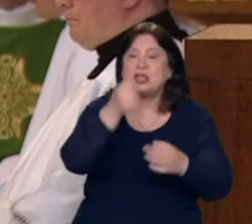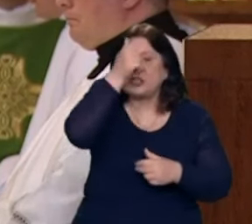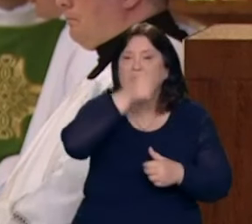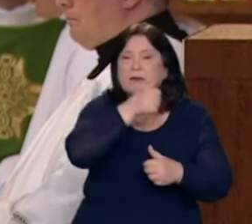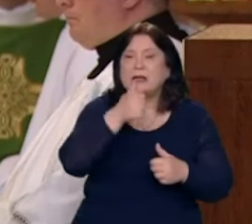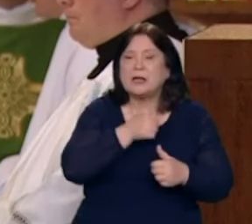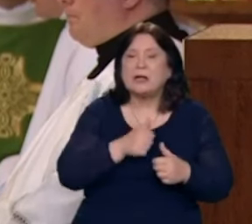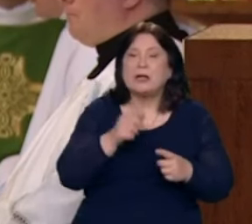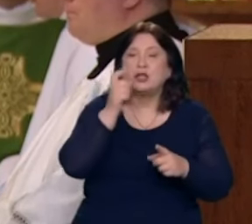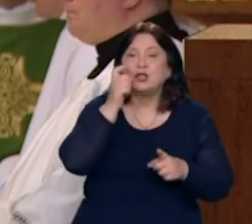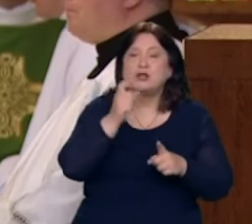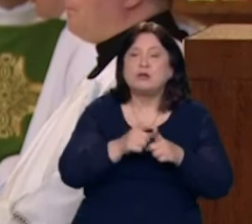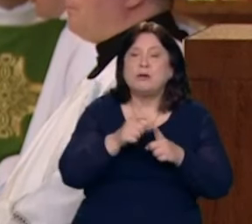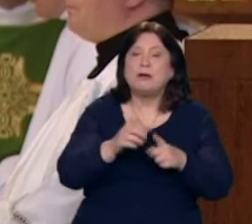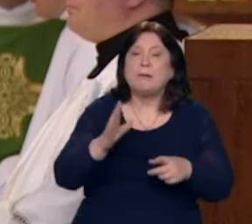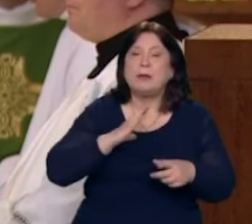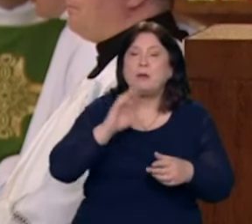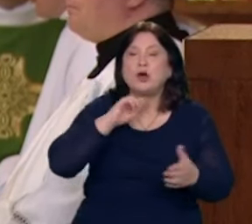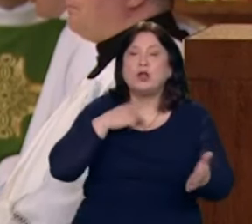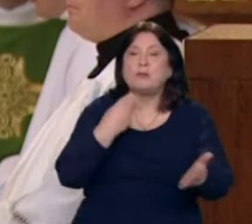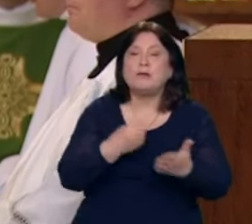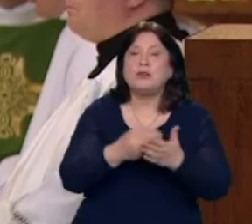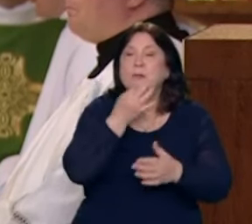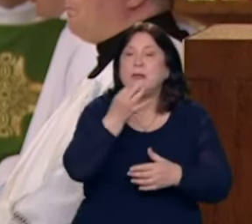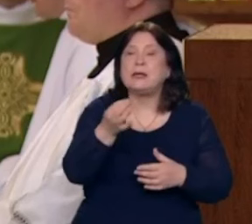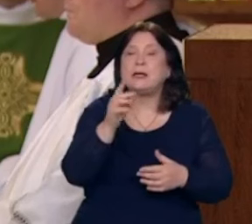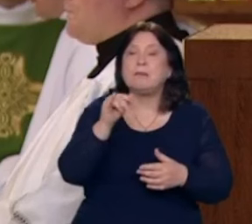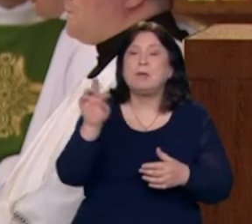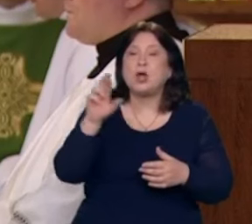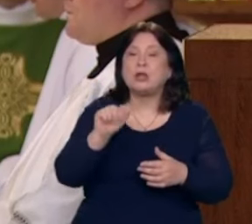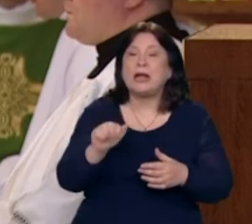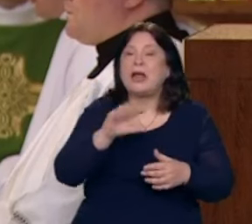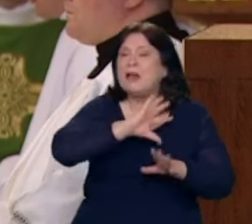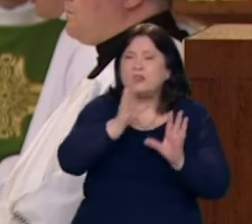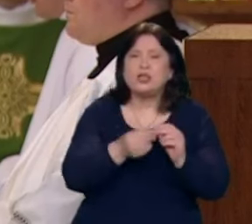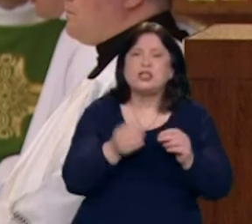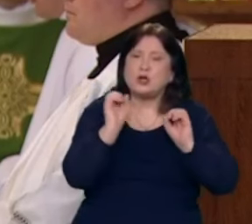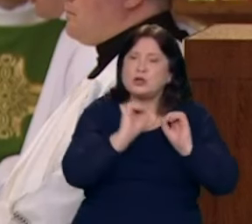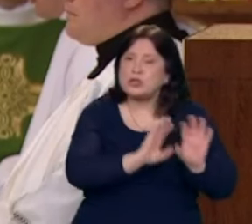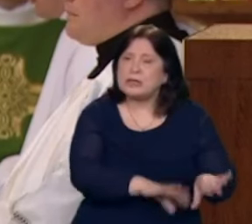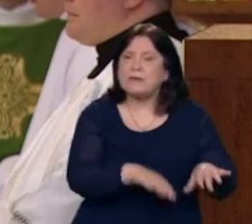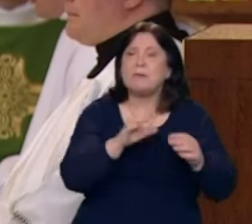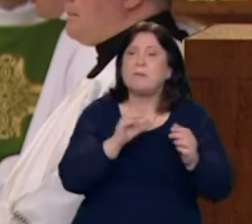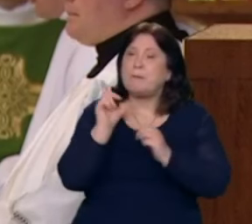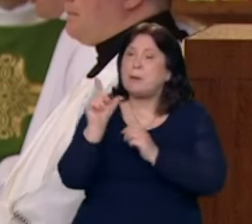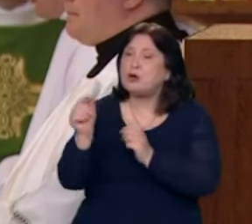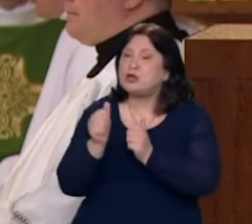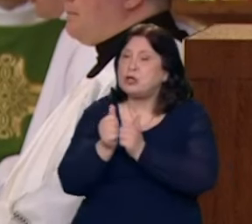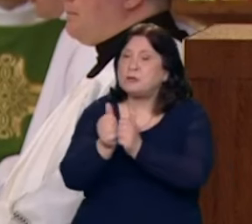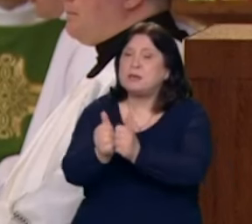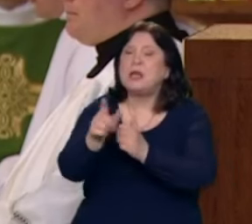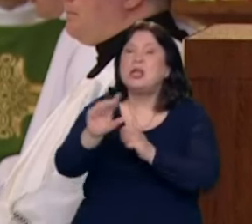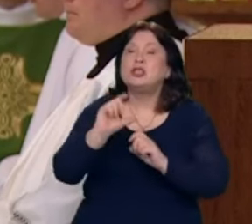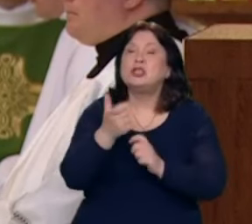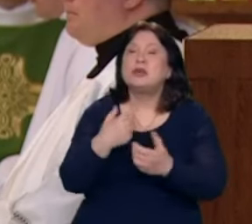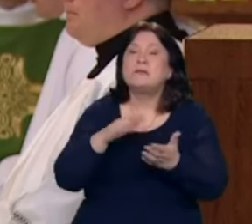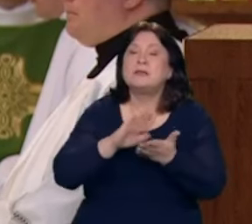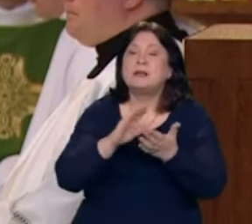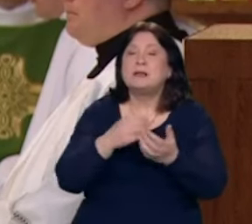które były odpowiedzią na pytanie Piotra o to opuściliśmy wszystko i poszliśmy za tobą cóż w zamian